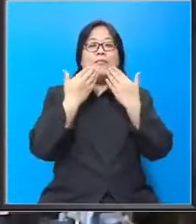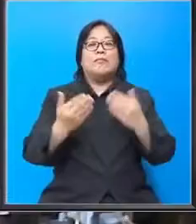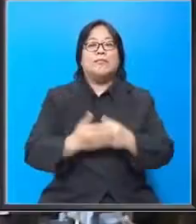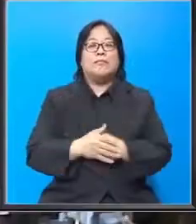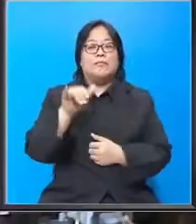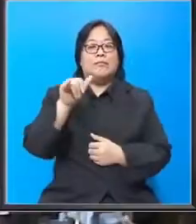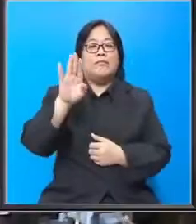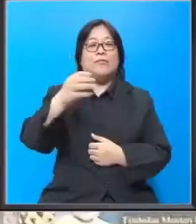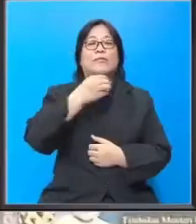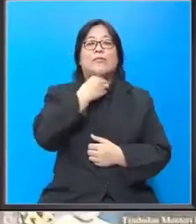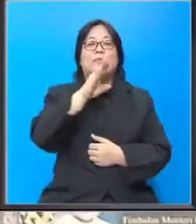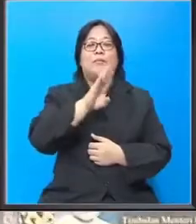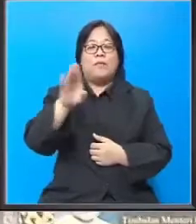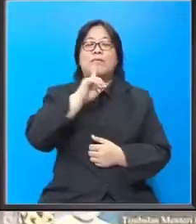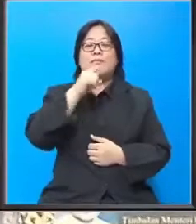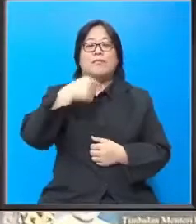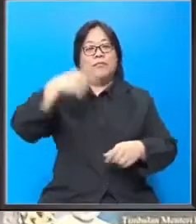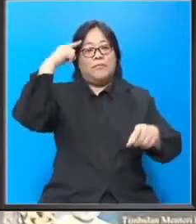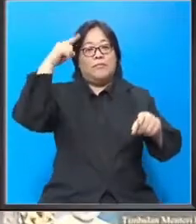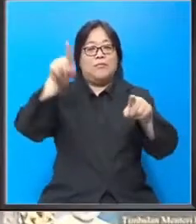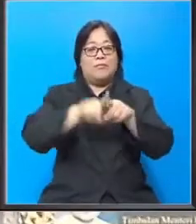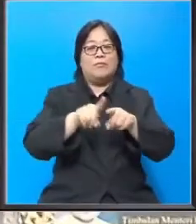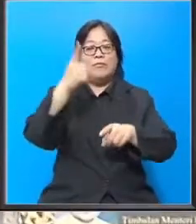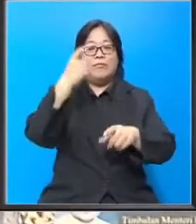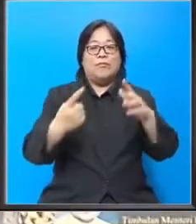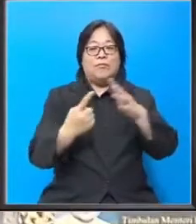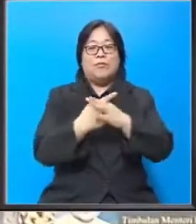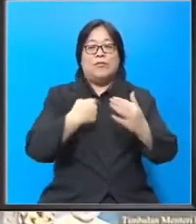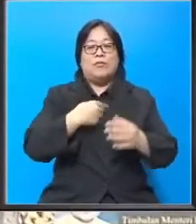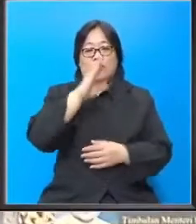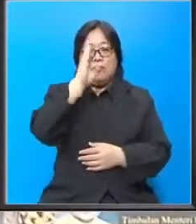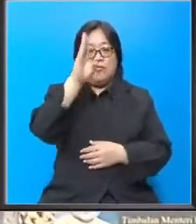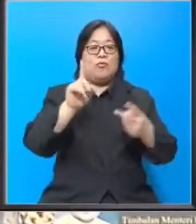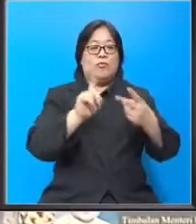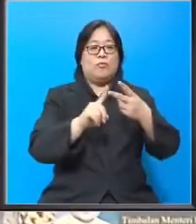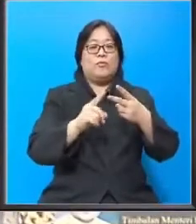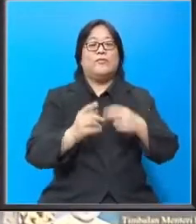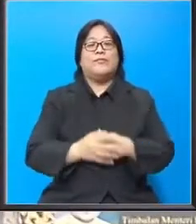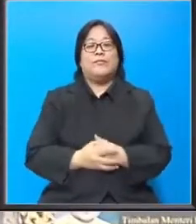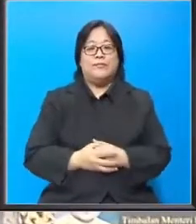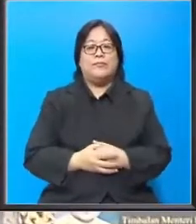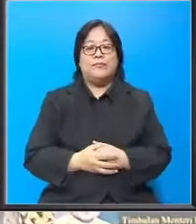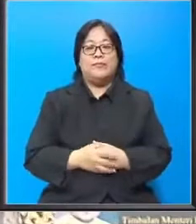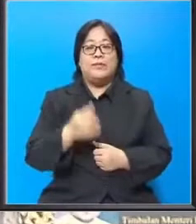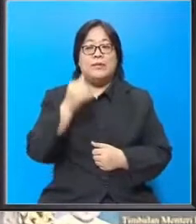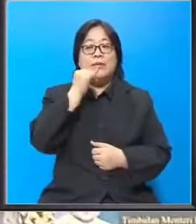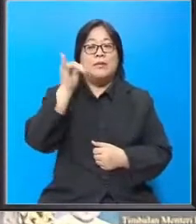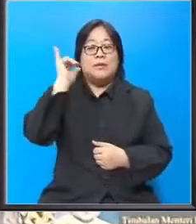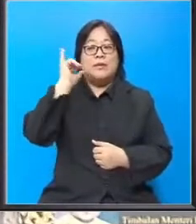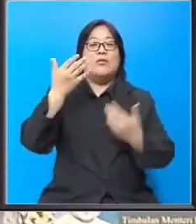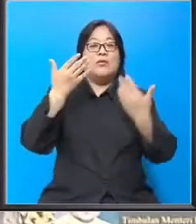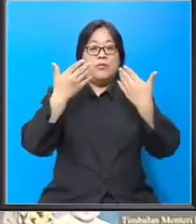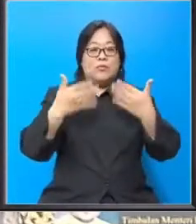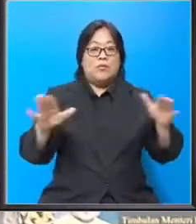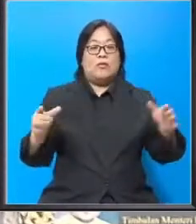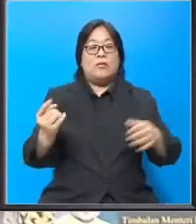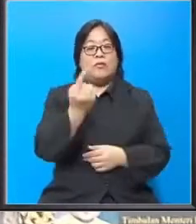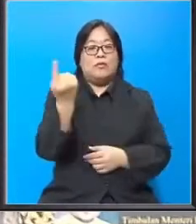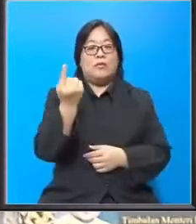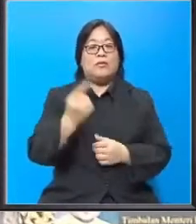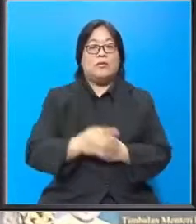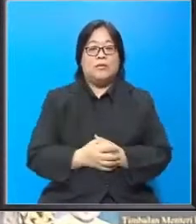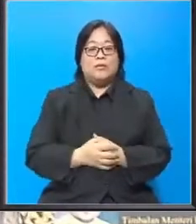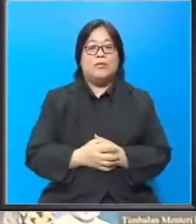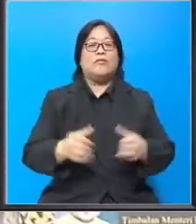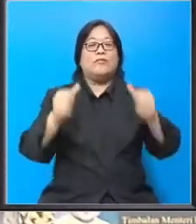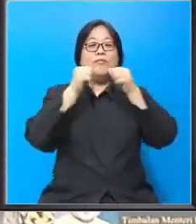yang bermake up barat saya bertujuh dengan soalnya bangkit kasih terus pada soalan yang kedua dahulu as malam telah dibuat satu